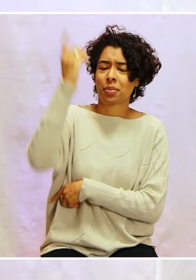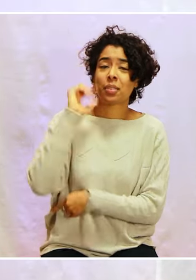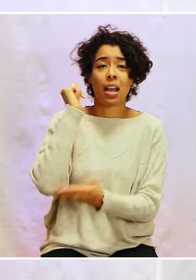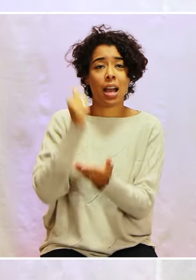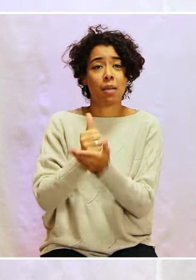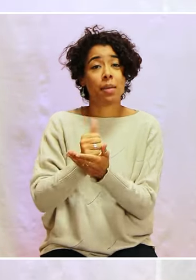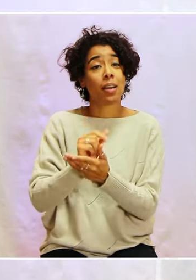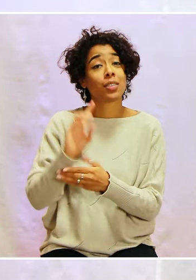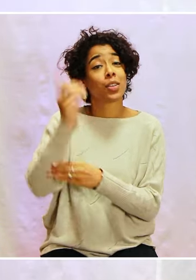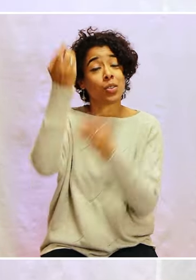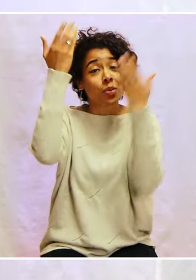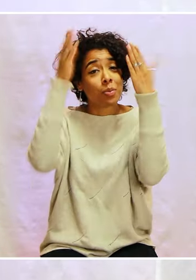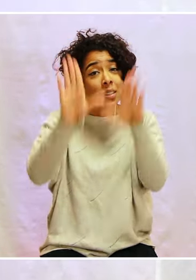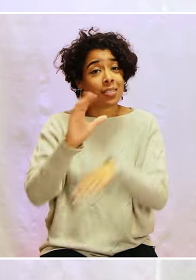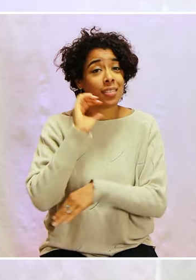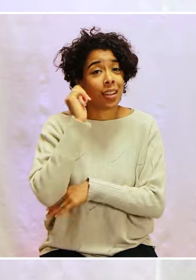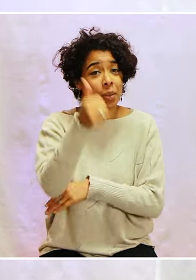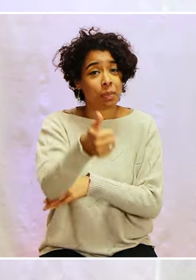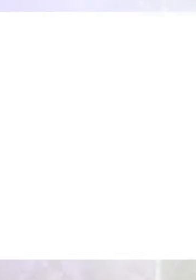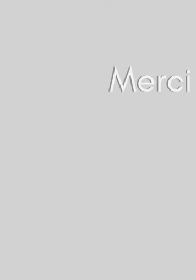bénisse on se retrouve